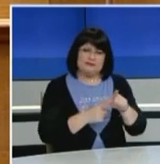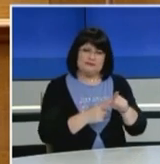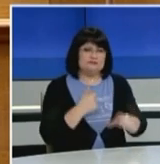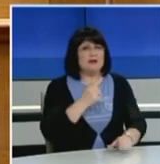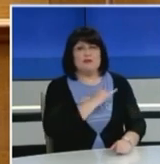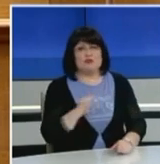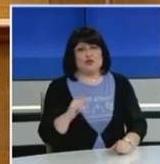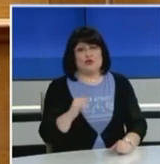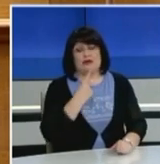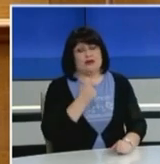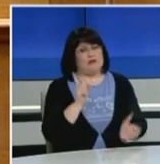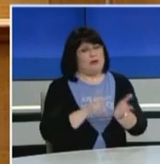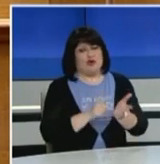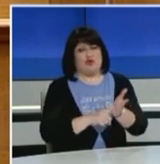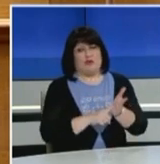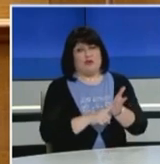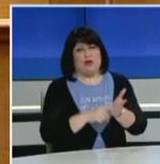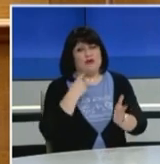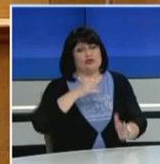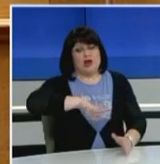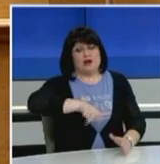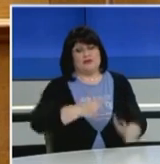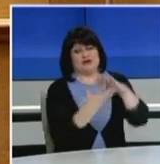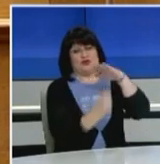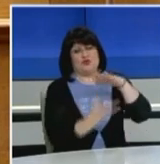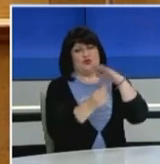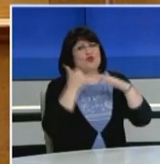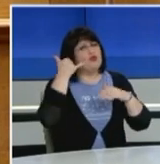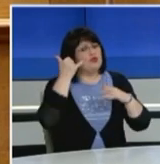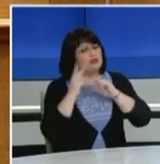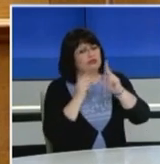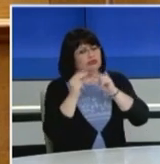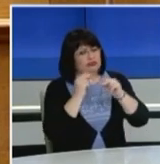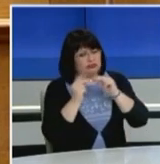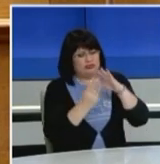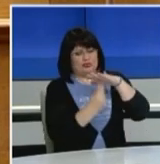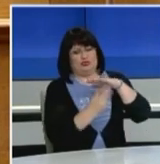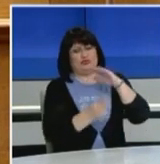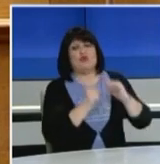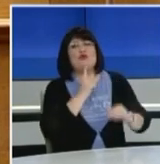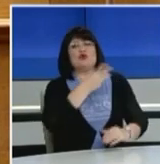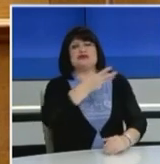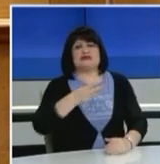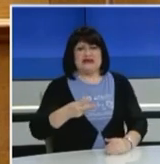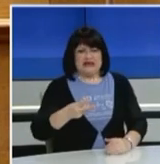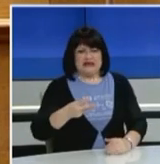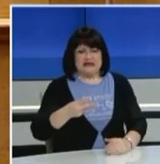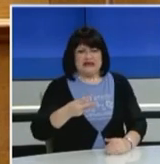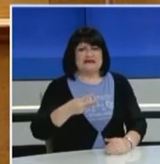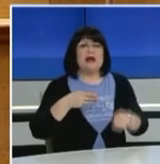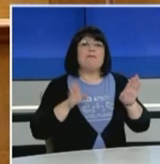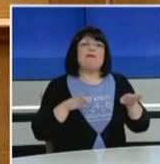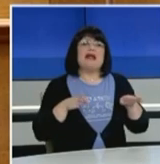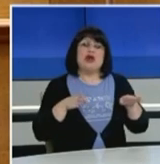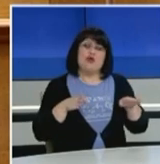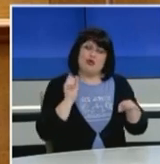ποτέ δεν θα νομιμοποιήσουμε τη χρήση τέτοιων αποδεικτικών μέσων, όπως έκανε ο ΣΥΡΙΖΑ με τον κύριο